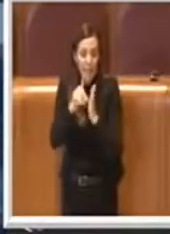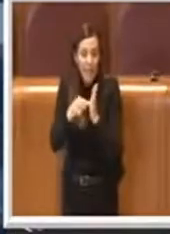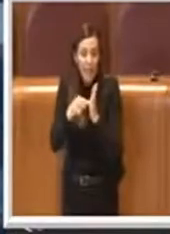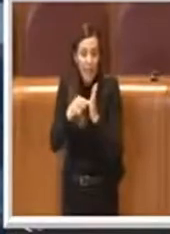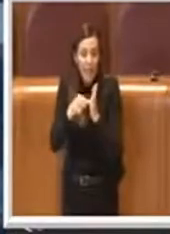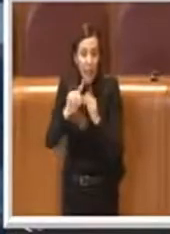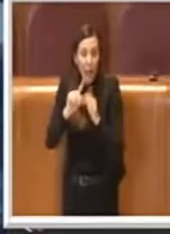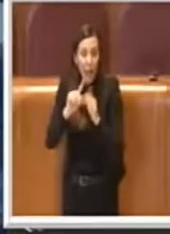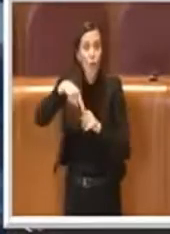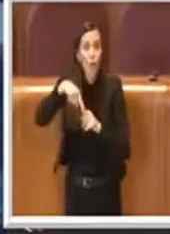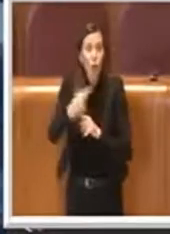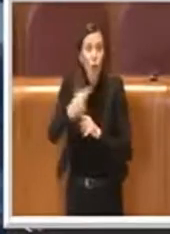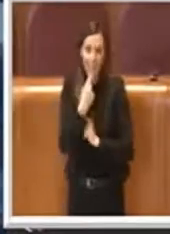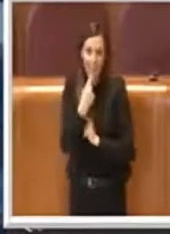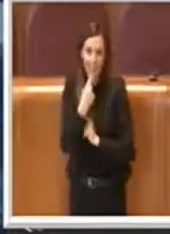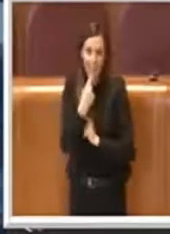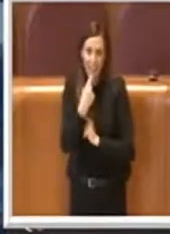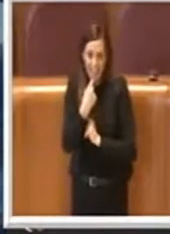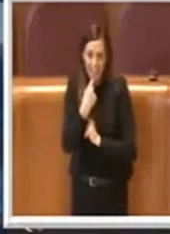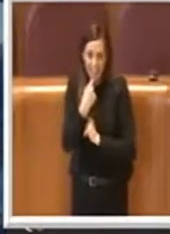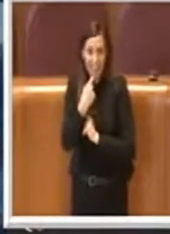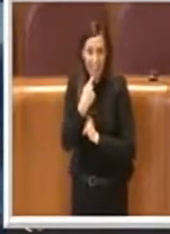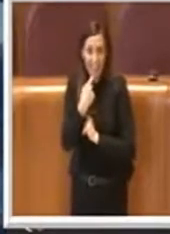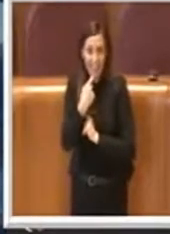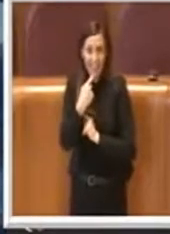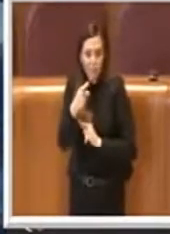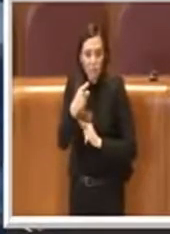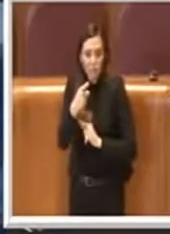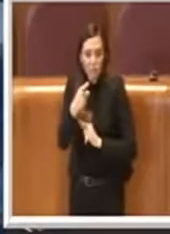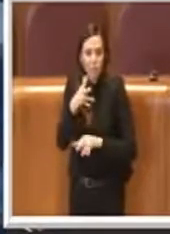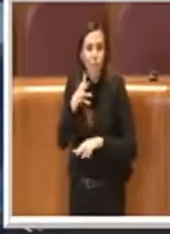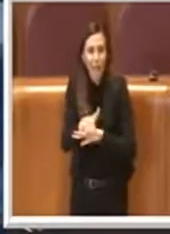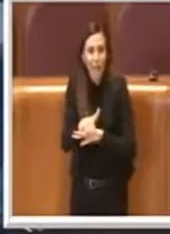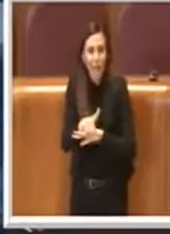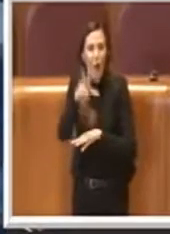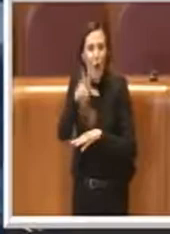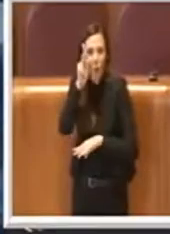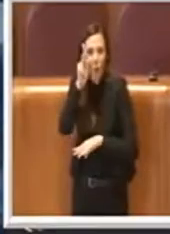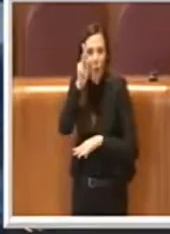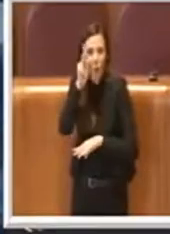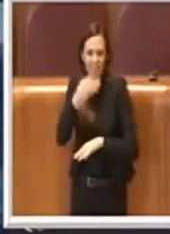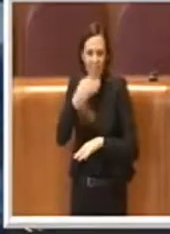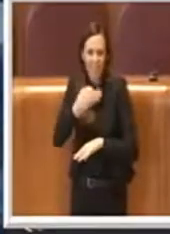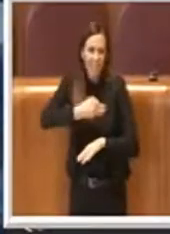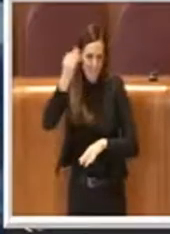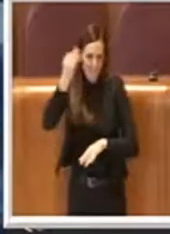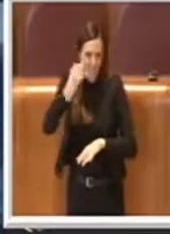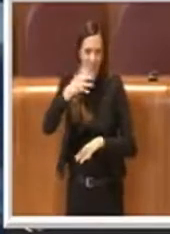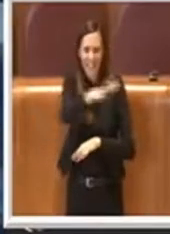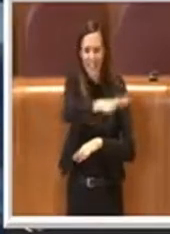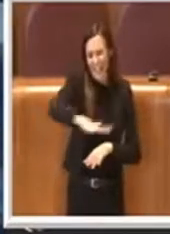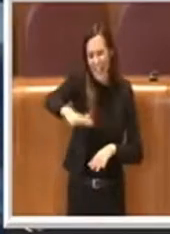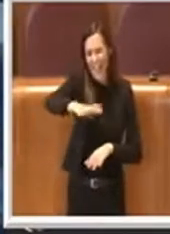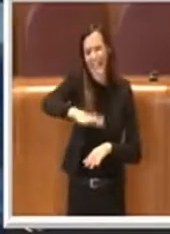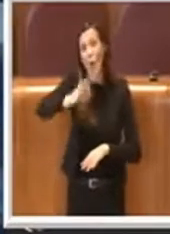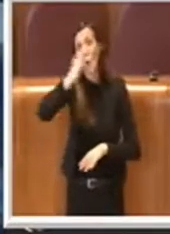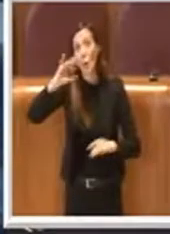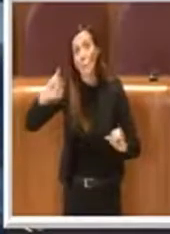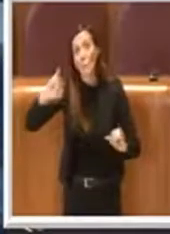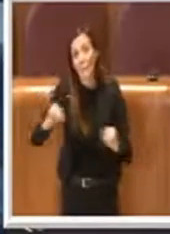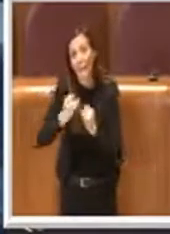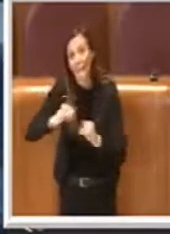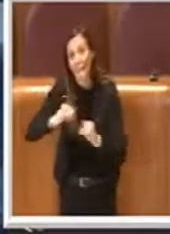conosce i territori e della giunta capitolina per casi magari particolari potrebbe essere